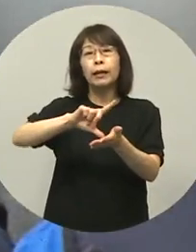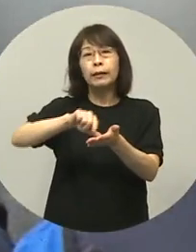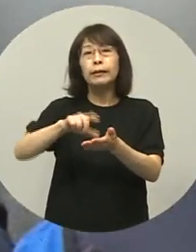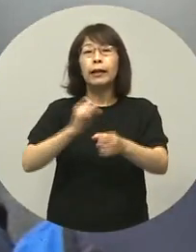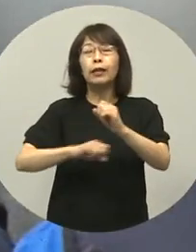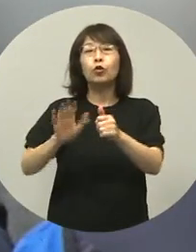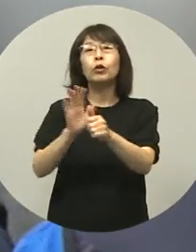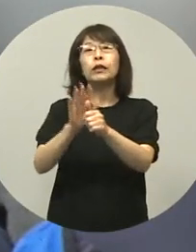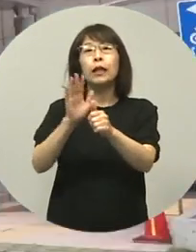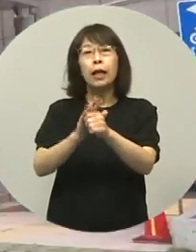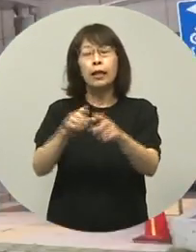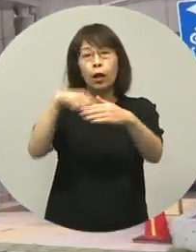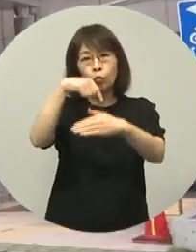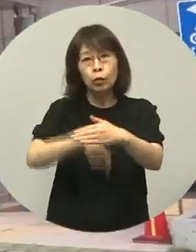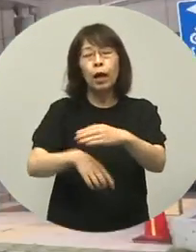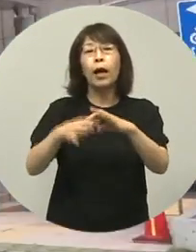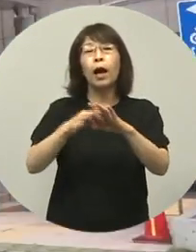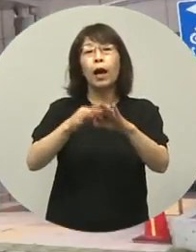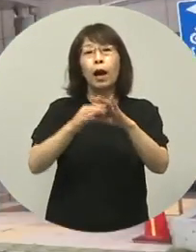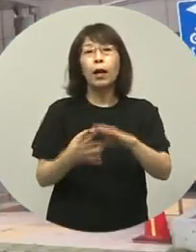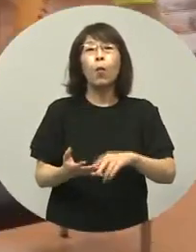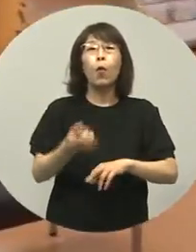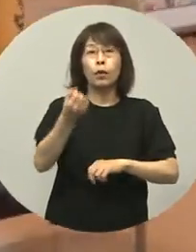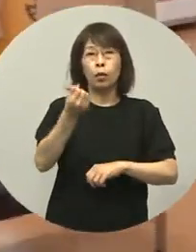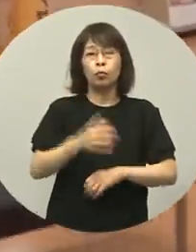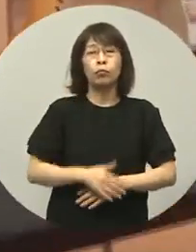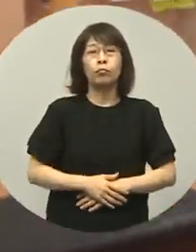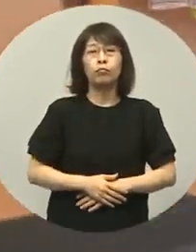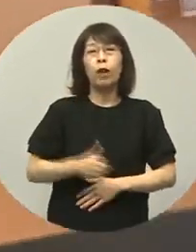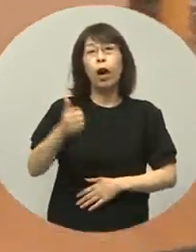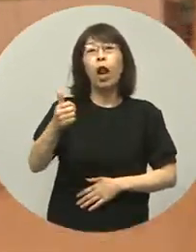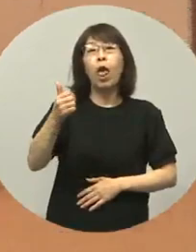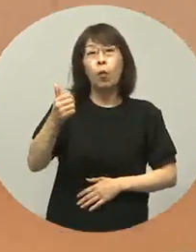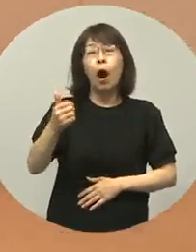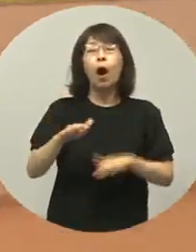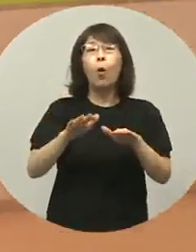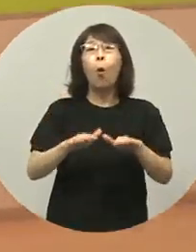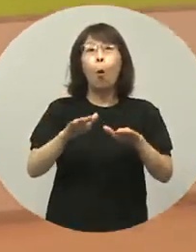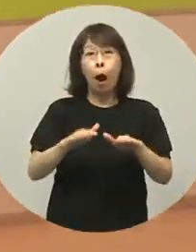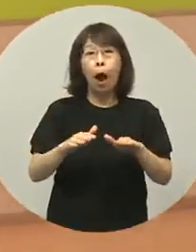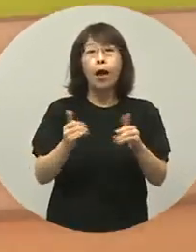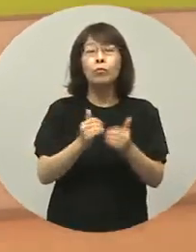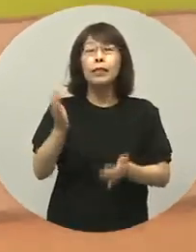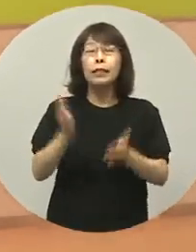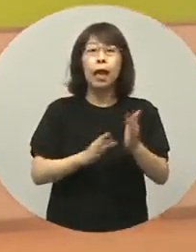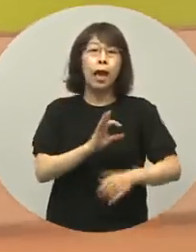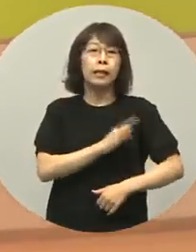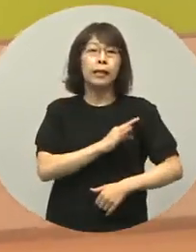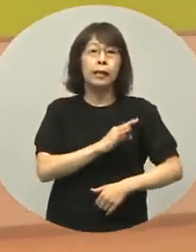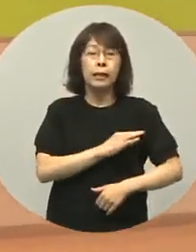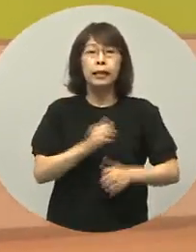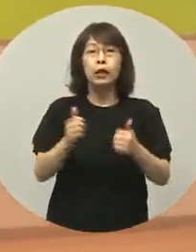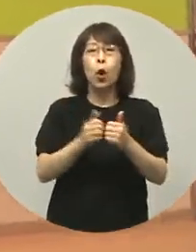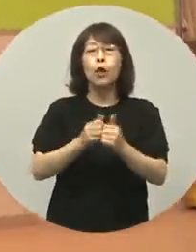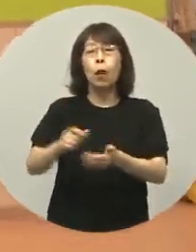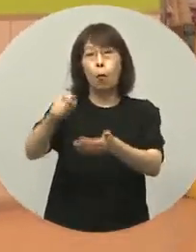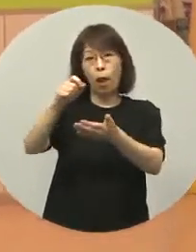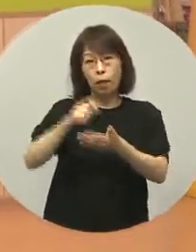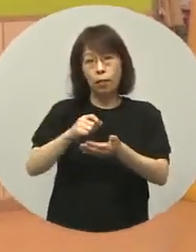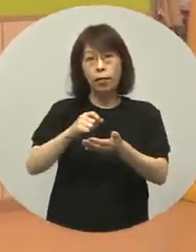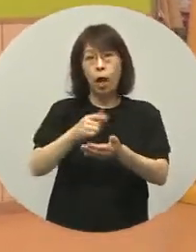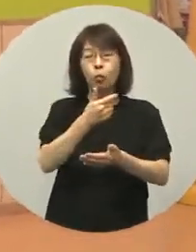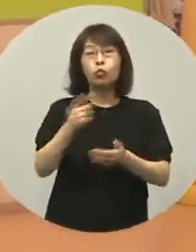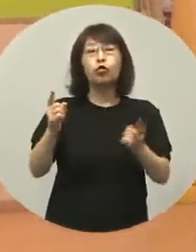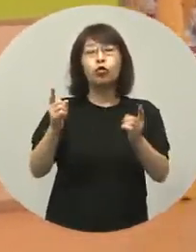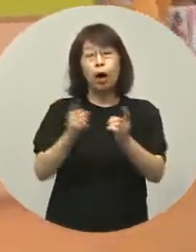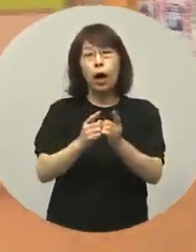関わりのある方なんです。そんな彼は今回民生委員の方に相談を持ちかけられ、睦愛市